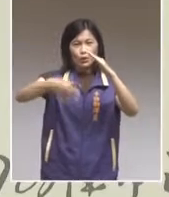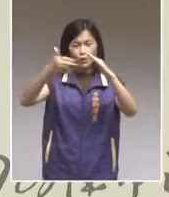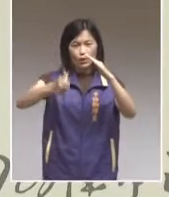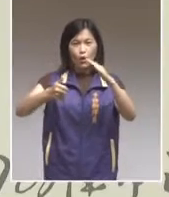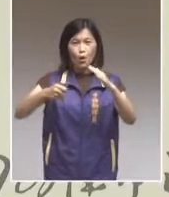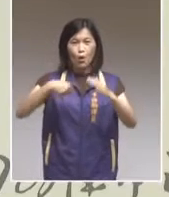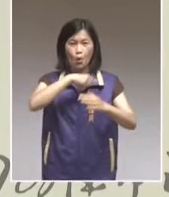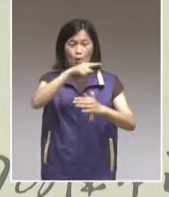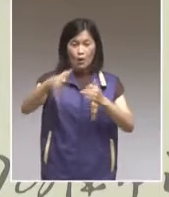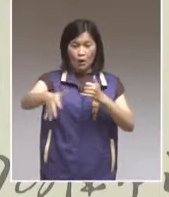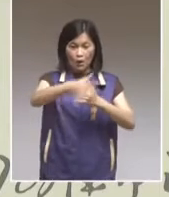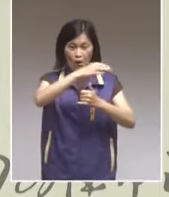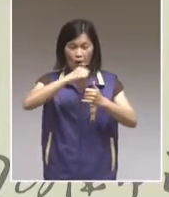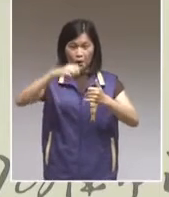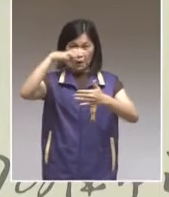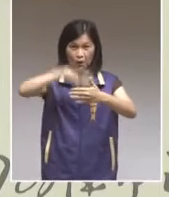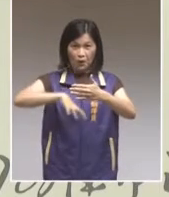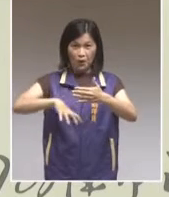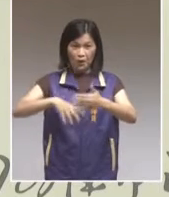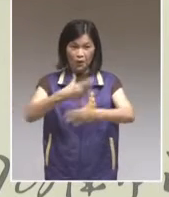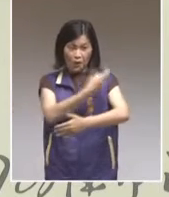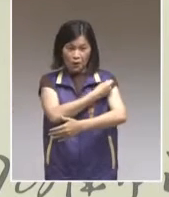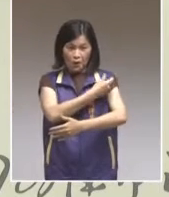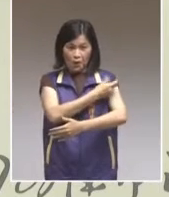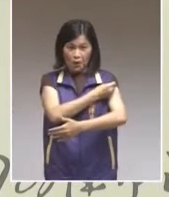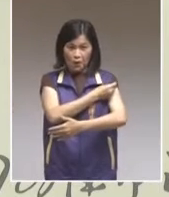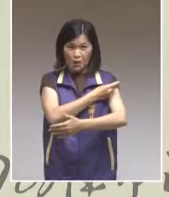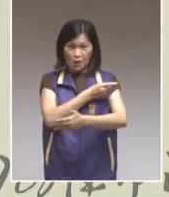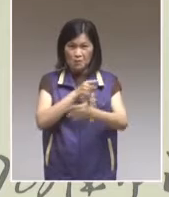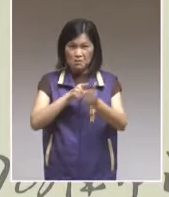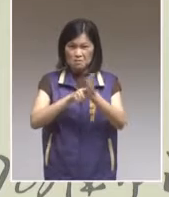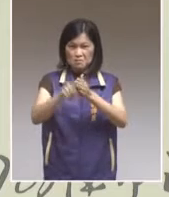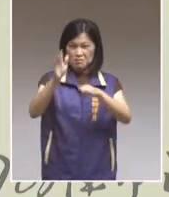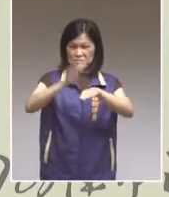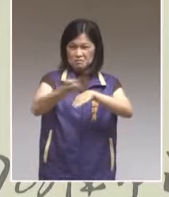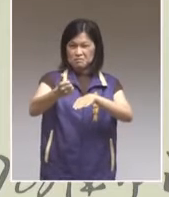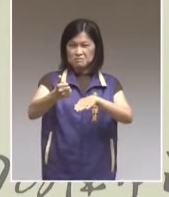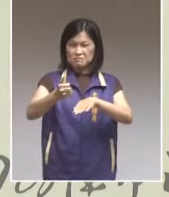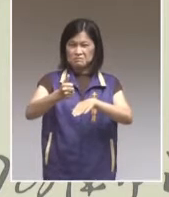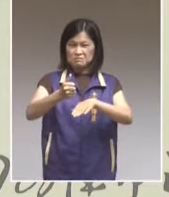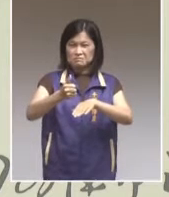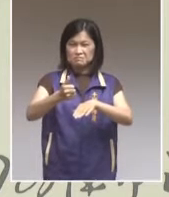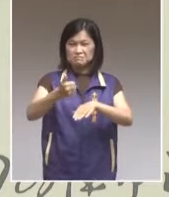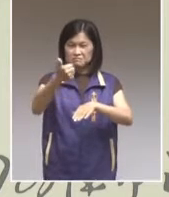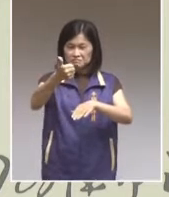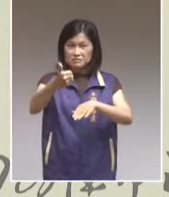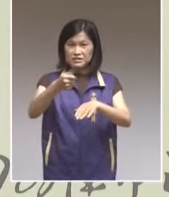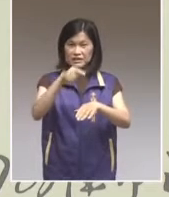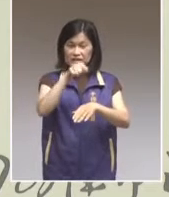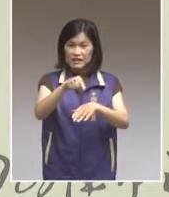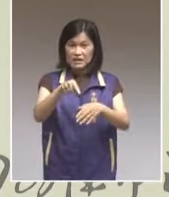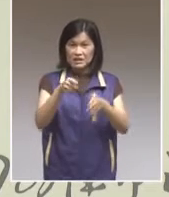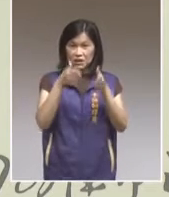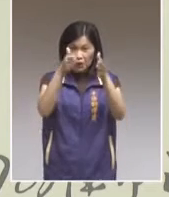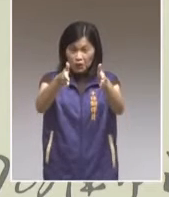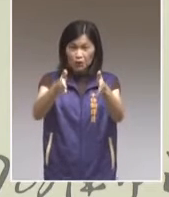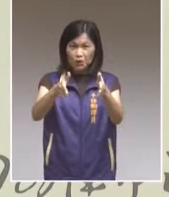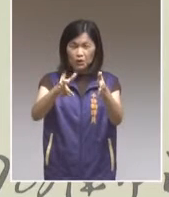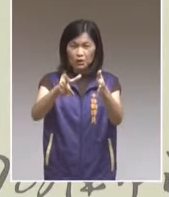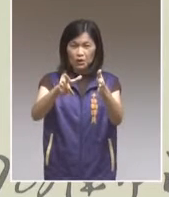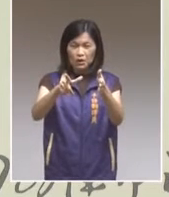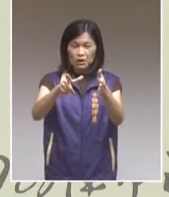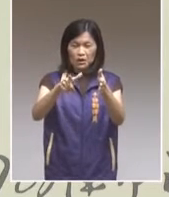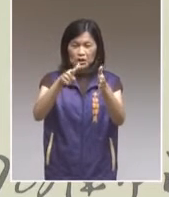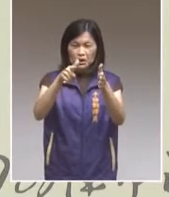国内对于疫苗的领域的权威了哈，那他在这一面也非常长时间的一